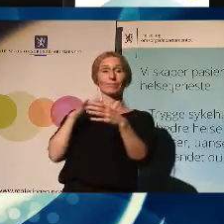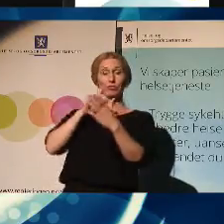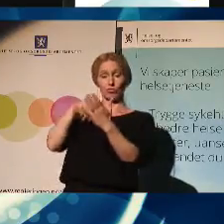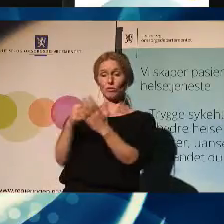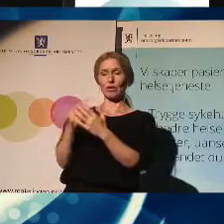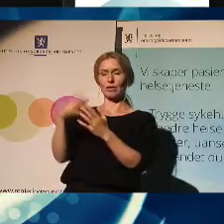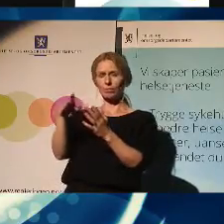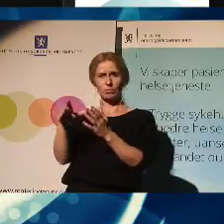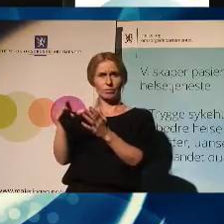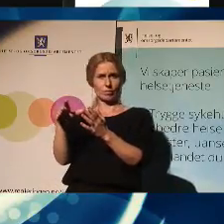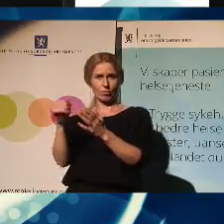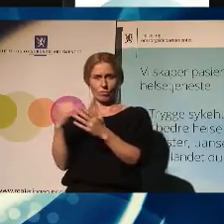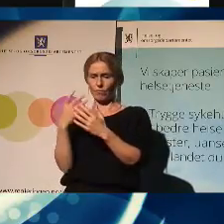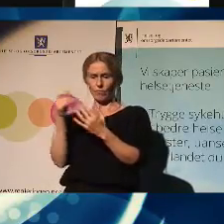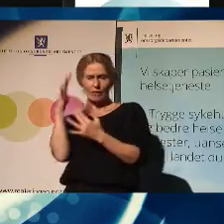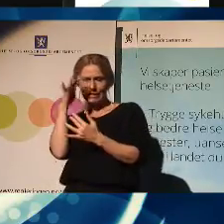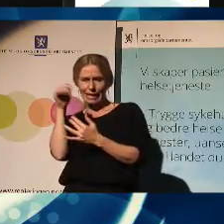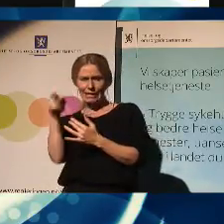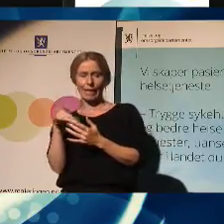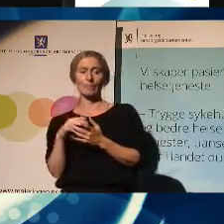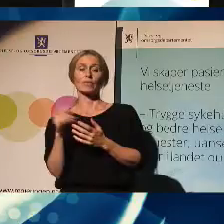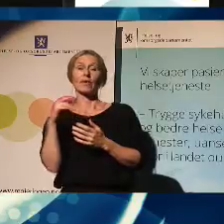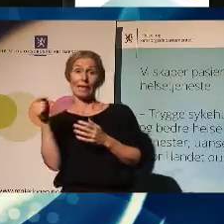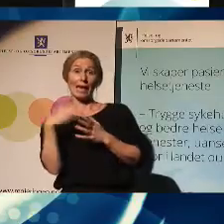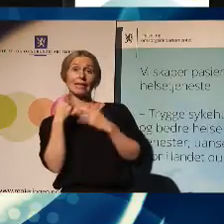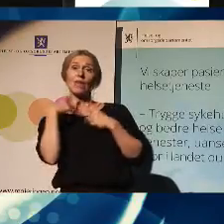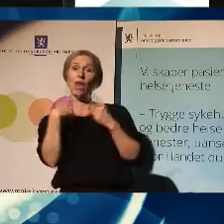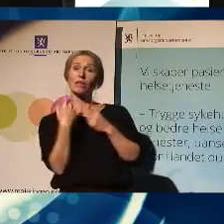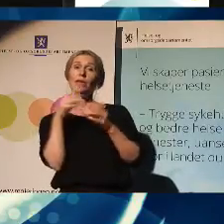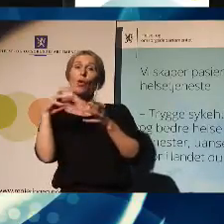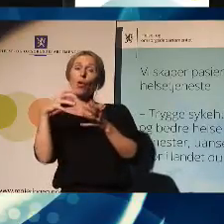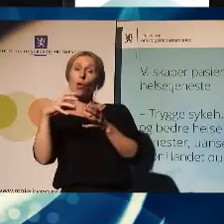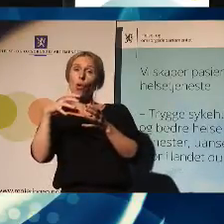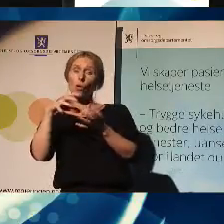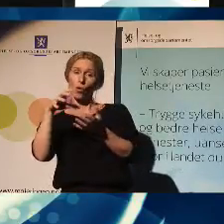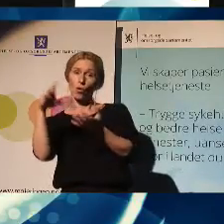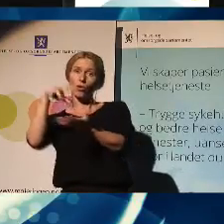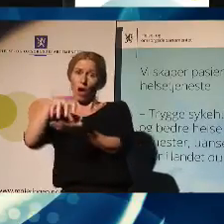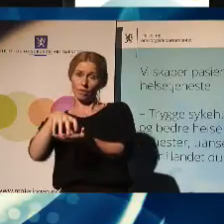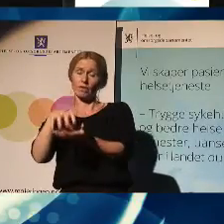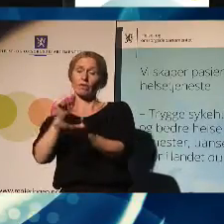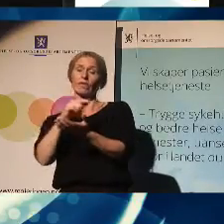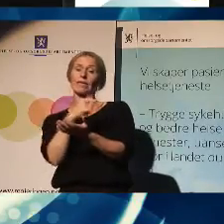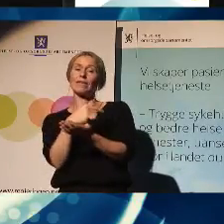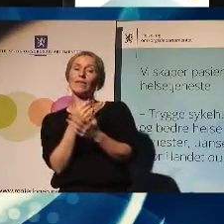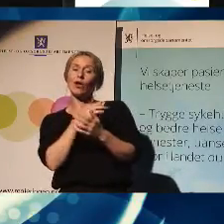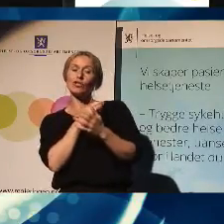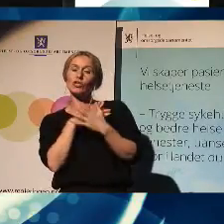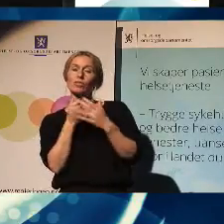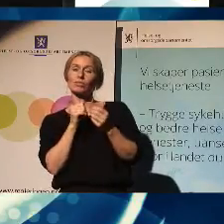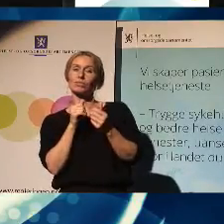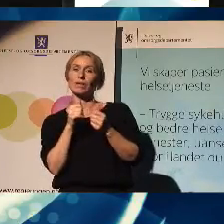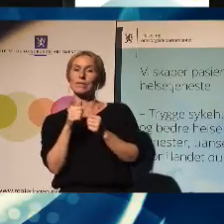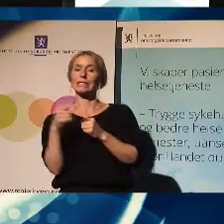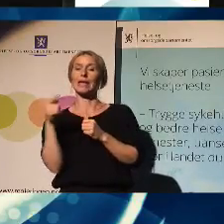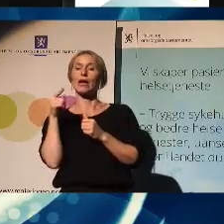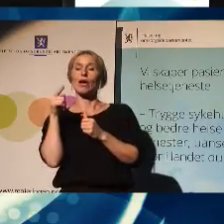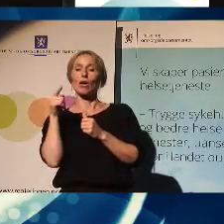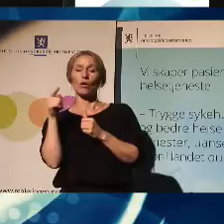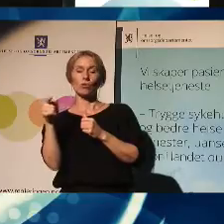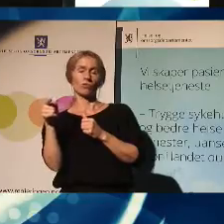temaet. Eldrerådet er det talende organet for de brukerne vi ønsker å kartlegge, og det er naturlig å la hun da komme